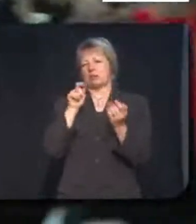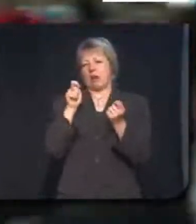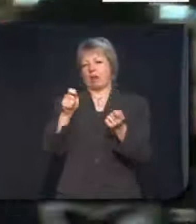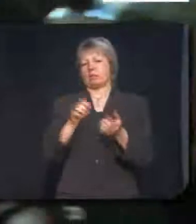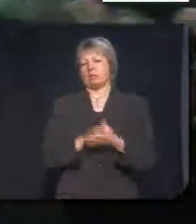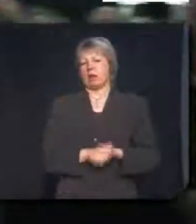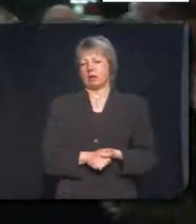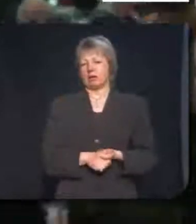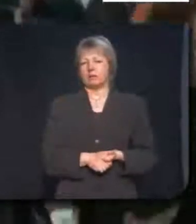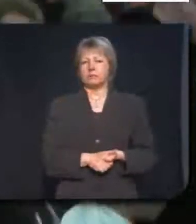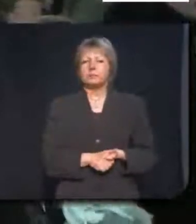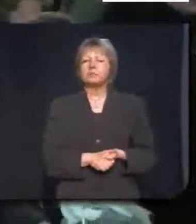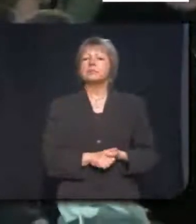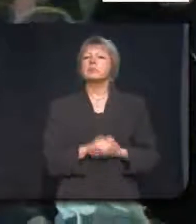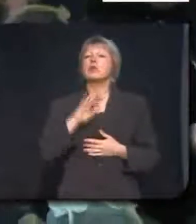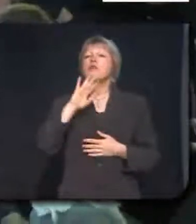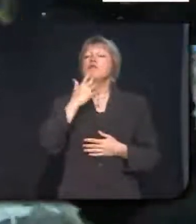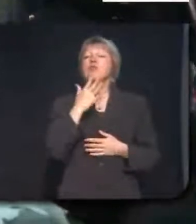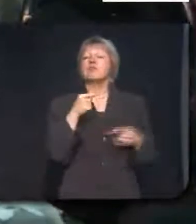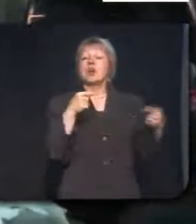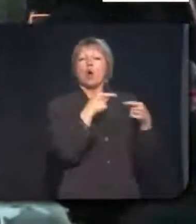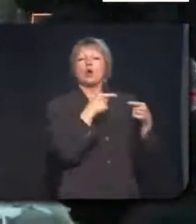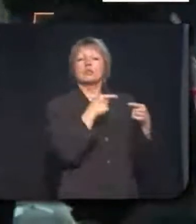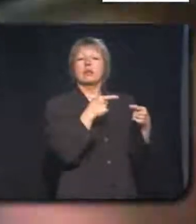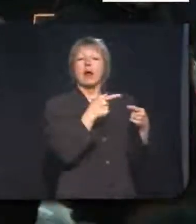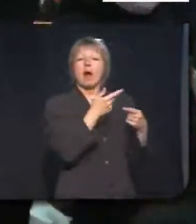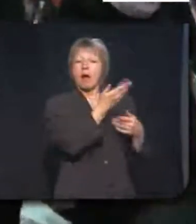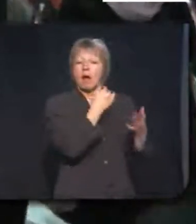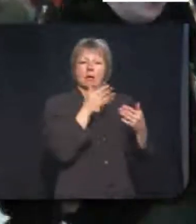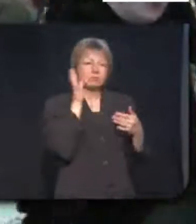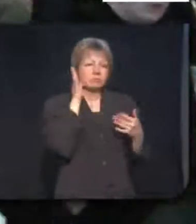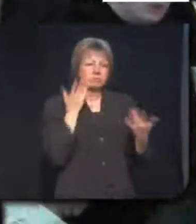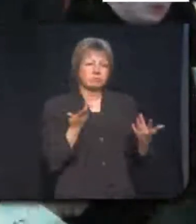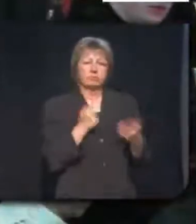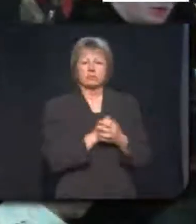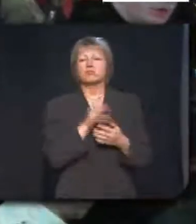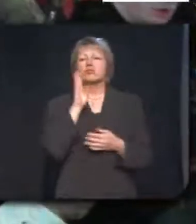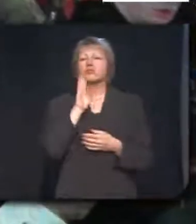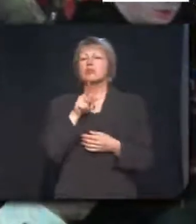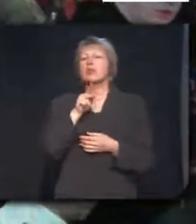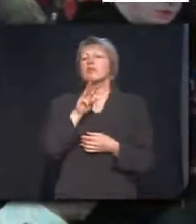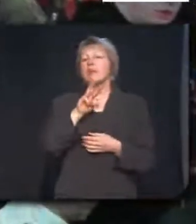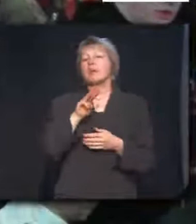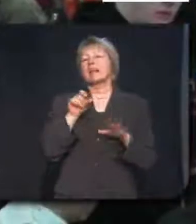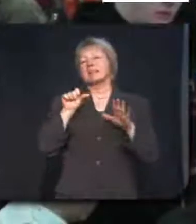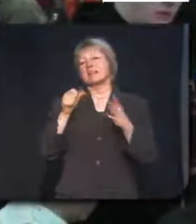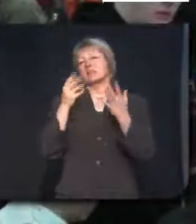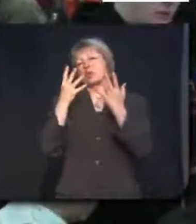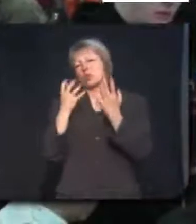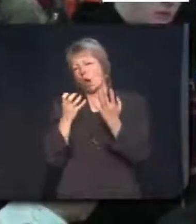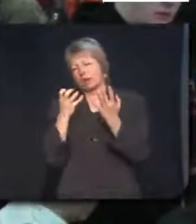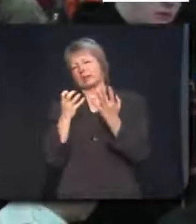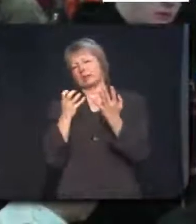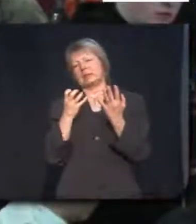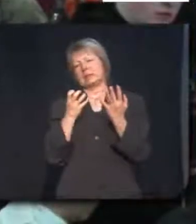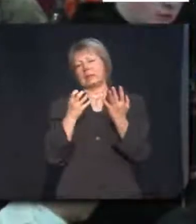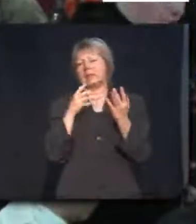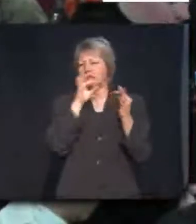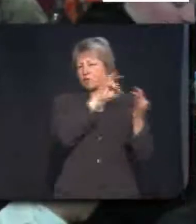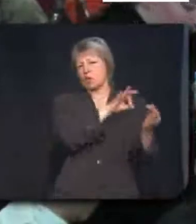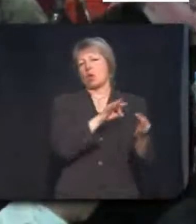und der fünfte kontra-beitrag bitte ja liebe Leute bitte nimmt den WP 96 an und lehnt den 010 ab